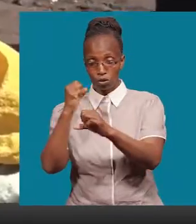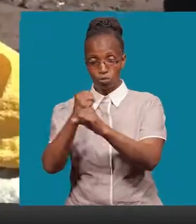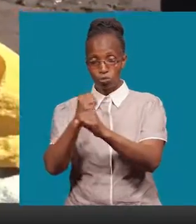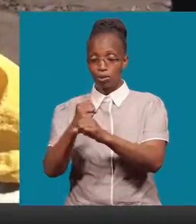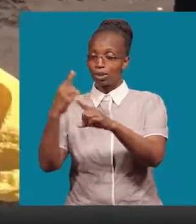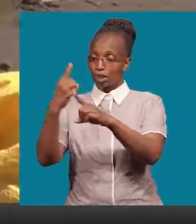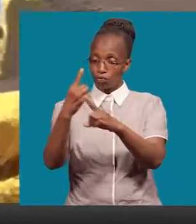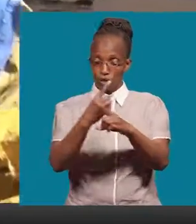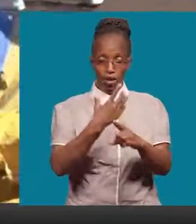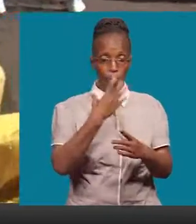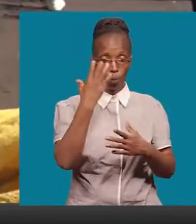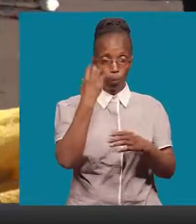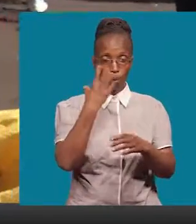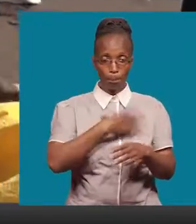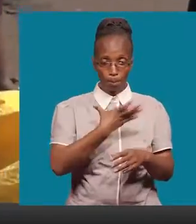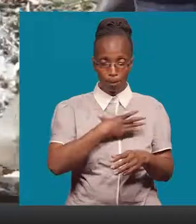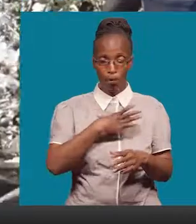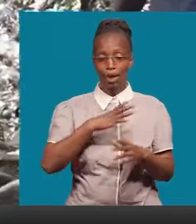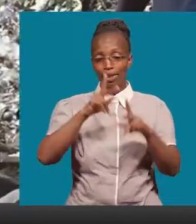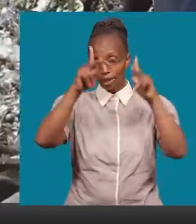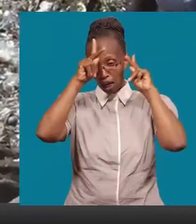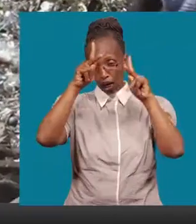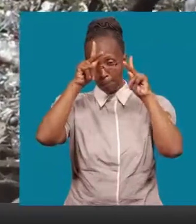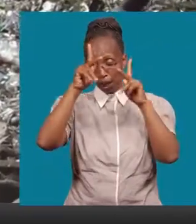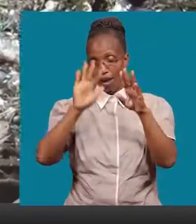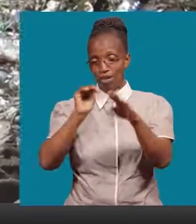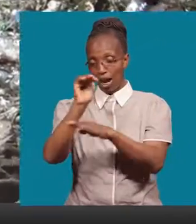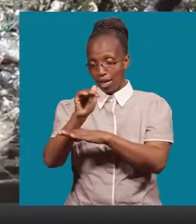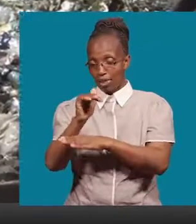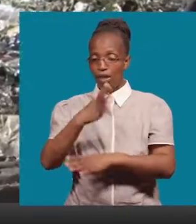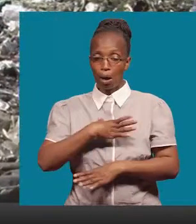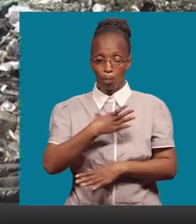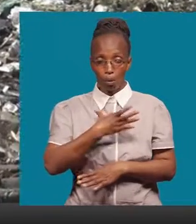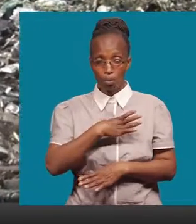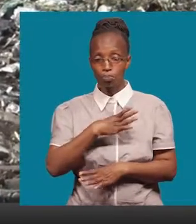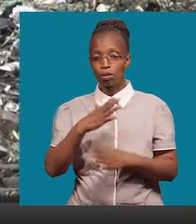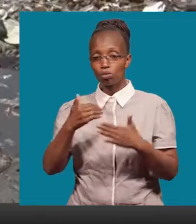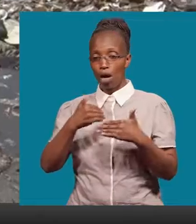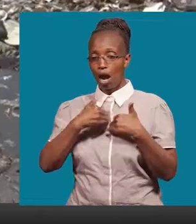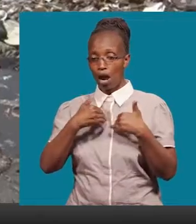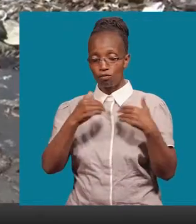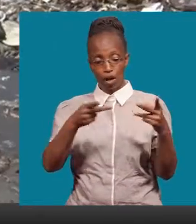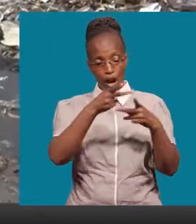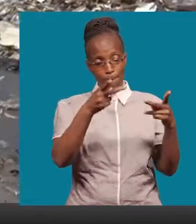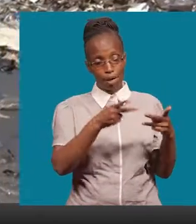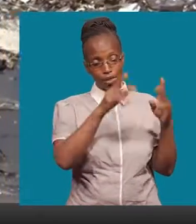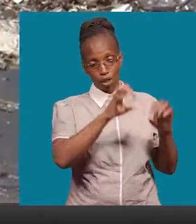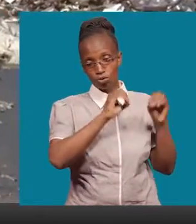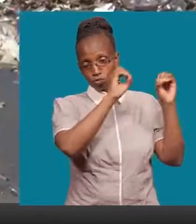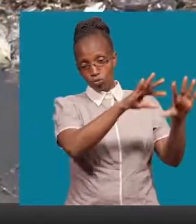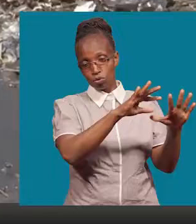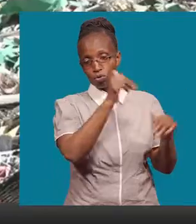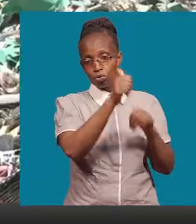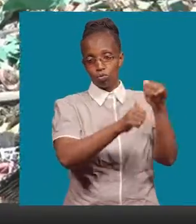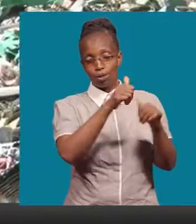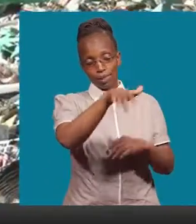pale. Na wafanyabiashara katika mji wa Kakamega wameitaka serikali ya kaunti hiyo kuhamasisha kituo cha kuzolea taka